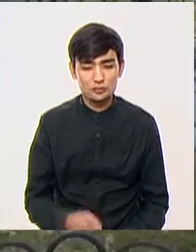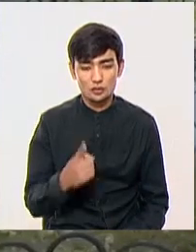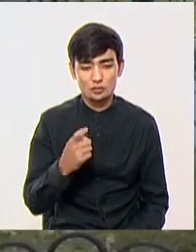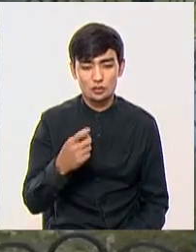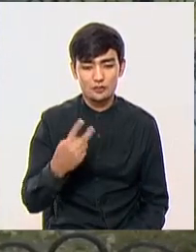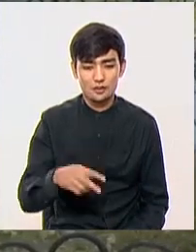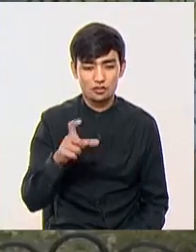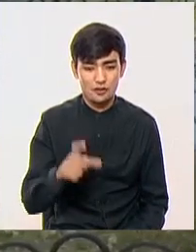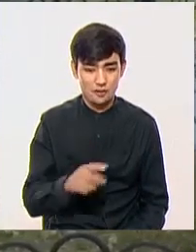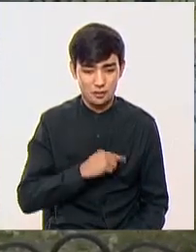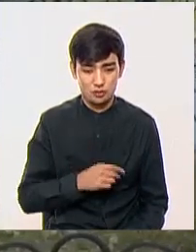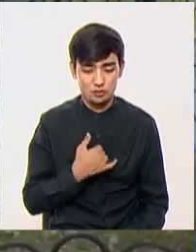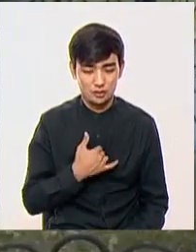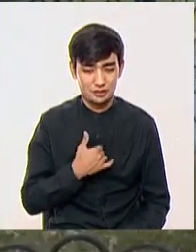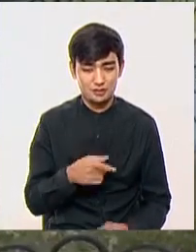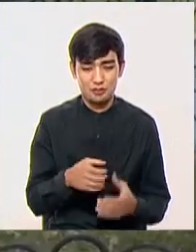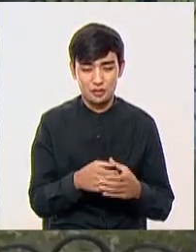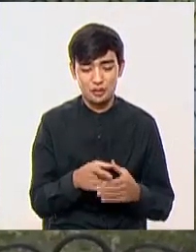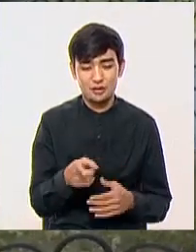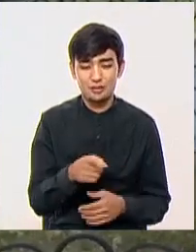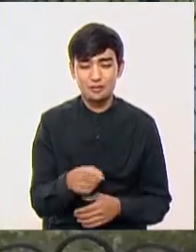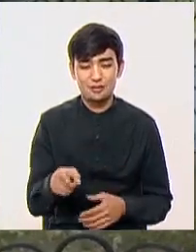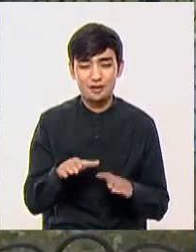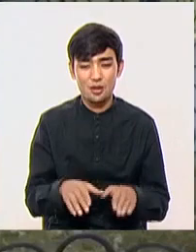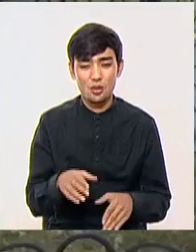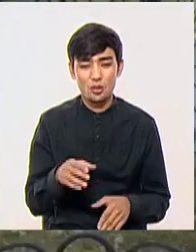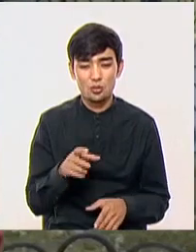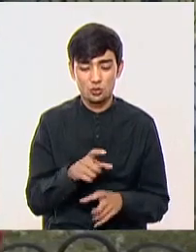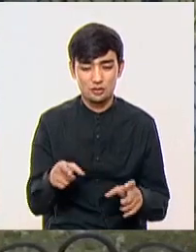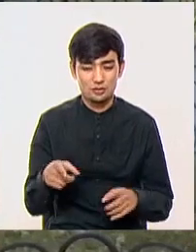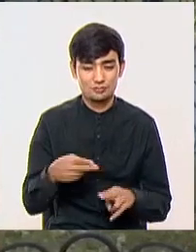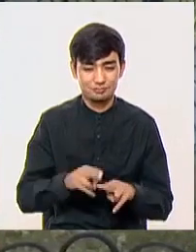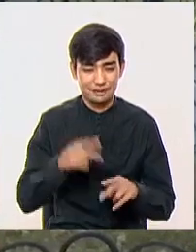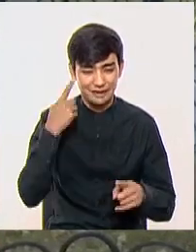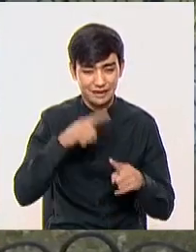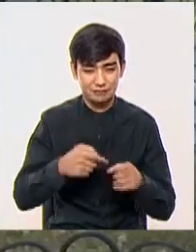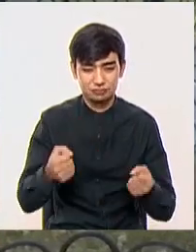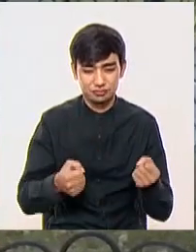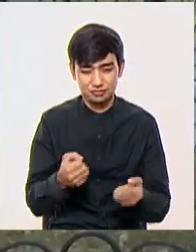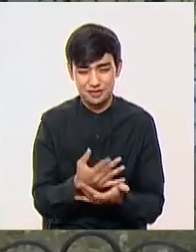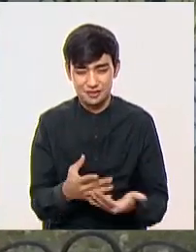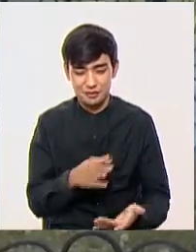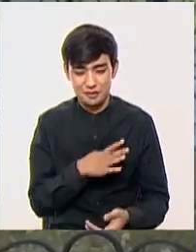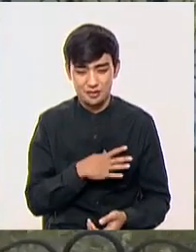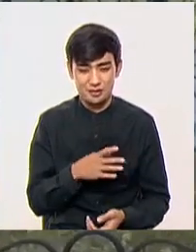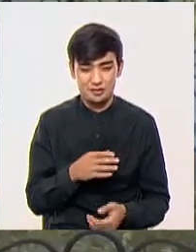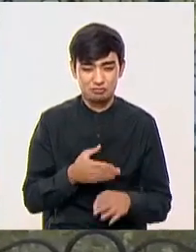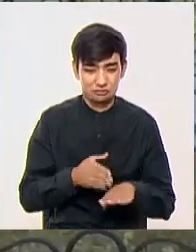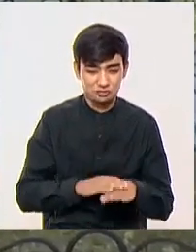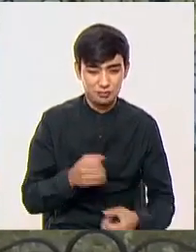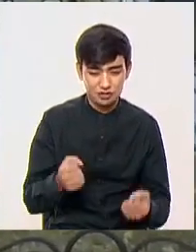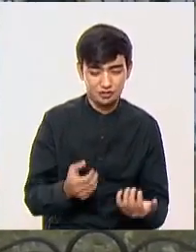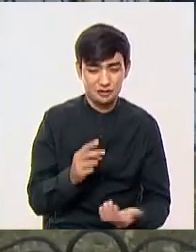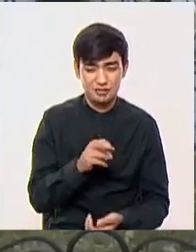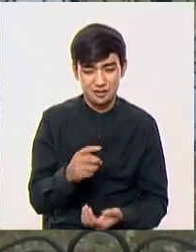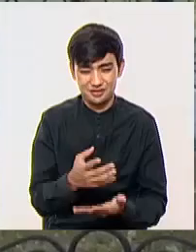120 человек. Это только те люди, которые занимаются управлением техникой. Вот. Ну, представьте,